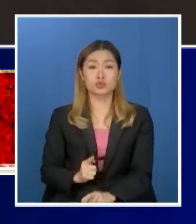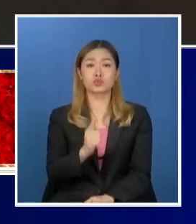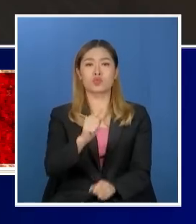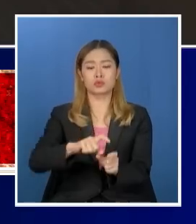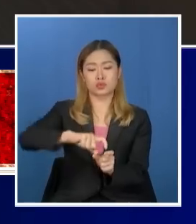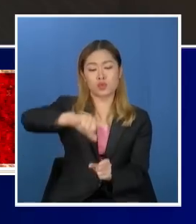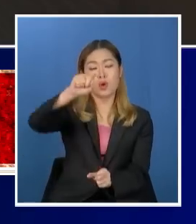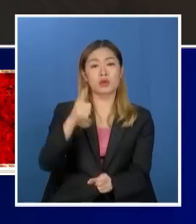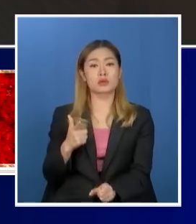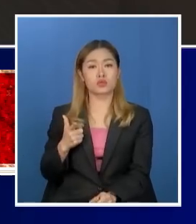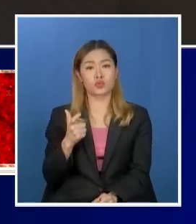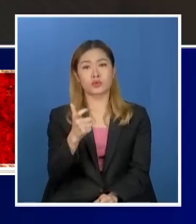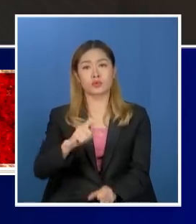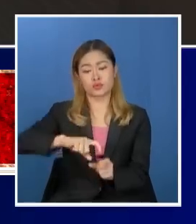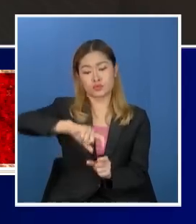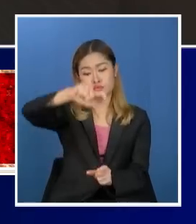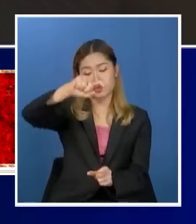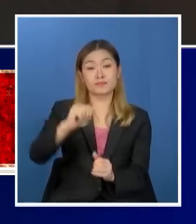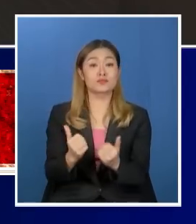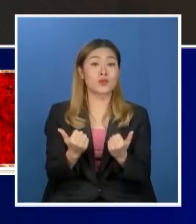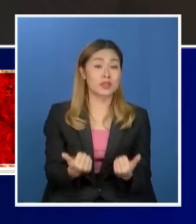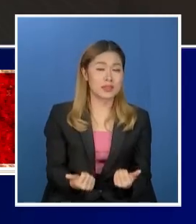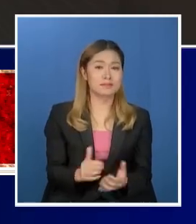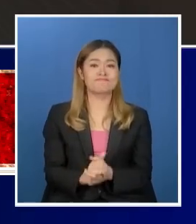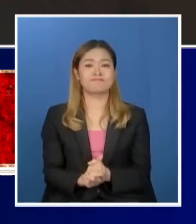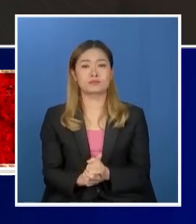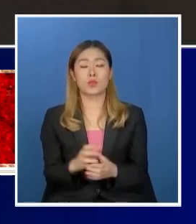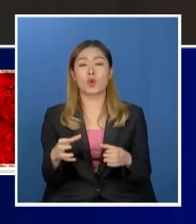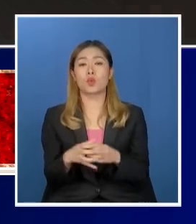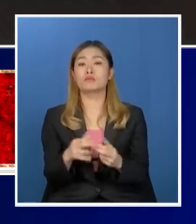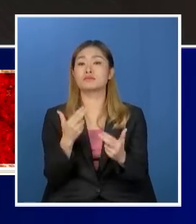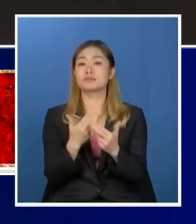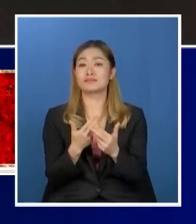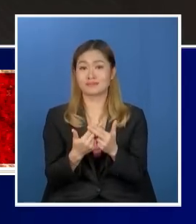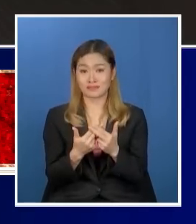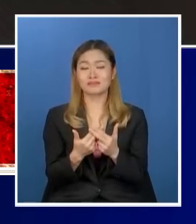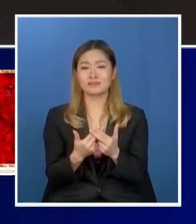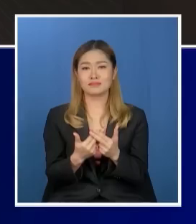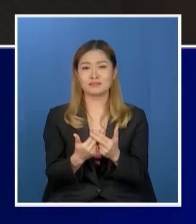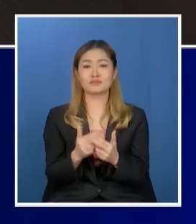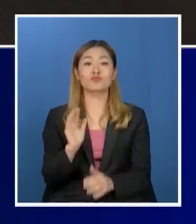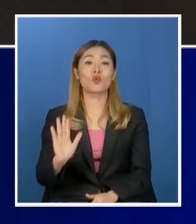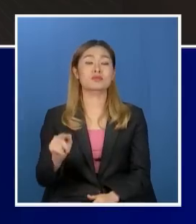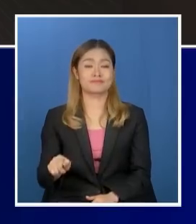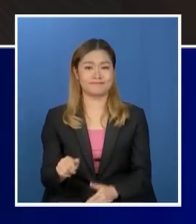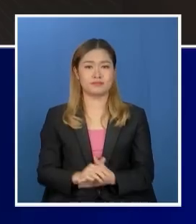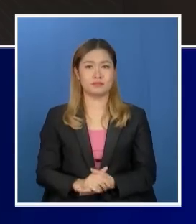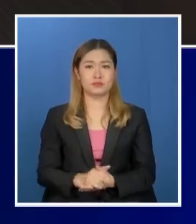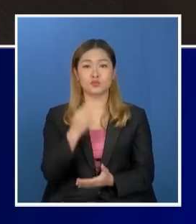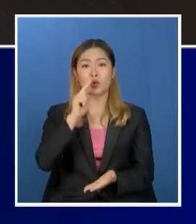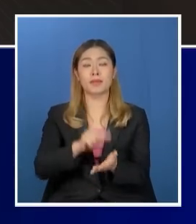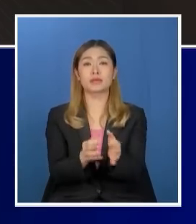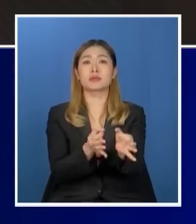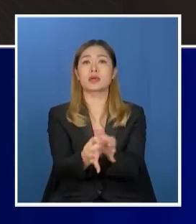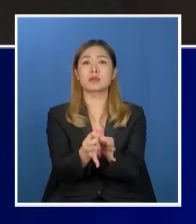นี่ฮะและล่าสุดนะครับทางพรรครวมไทยสร้างชาติต้นสังกัดของที่พนันออกหนังสือ